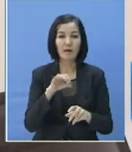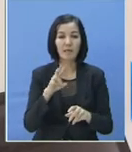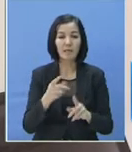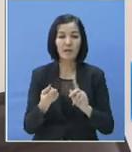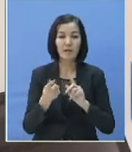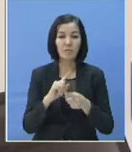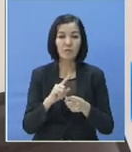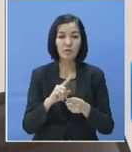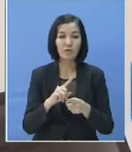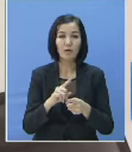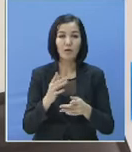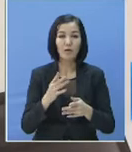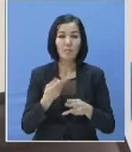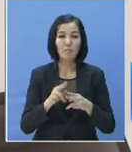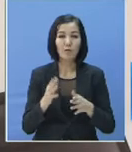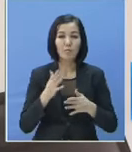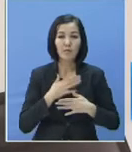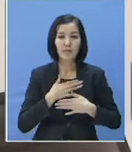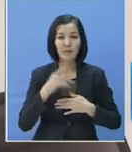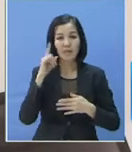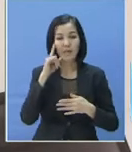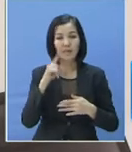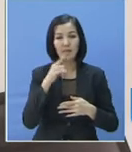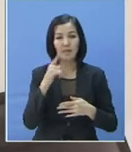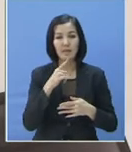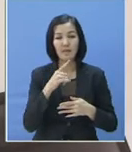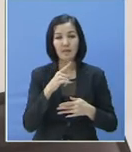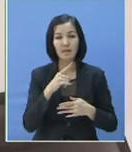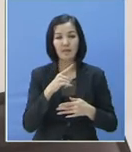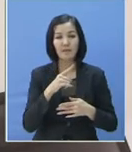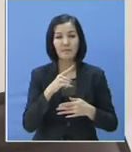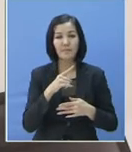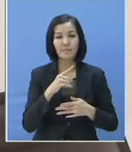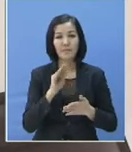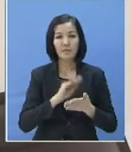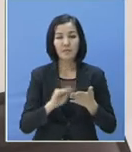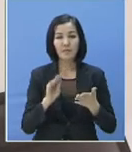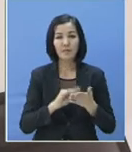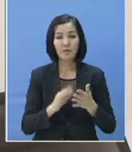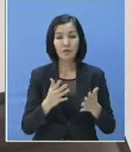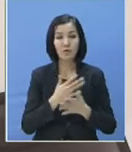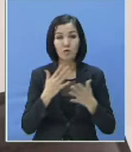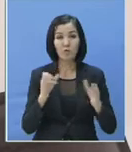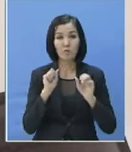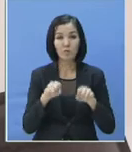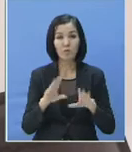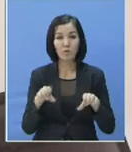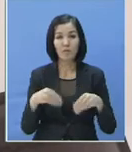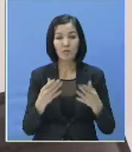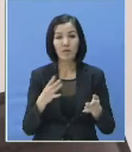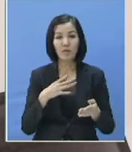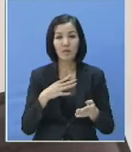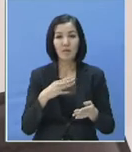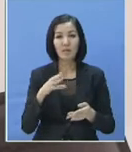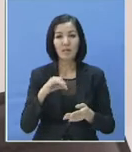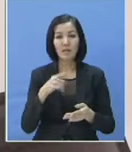көшу туралы. Бұл біздің қазақ тіліміздің төл дыбыстарының толық берілуіне зор мүмкіндігін ашады деп білемін.